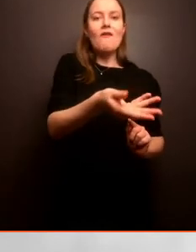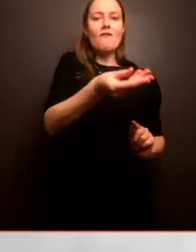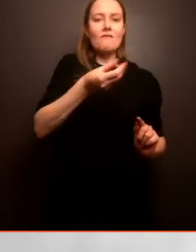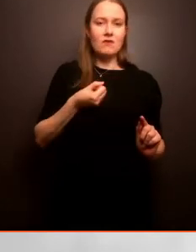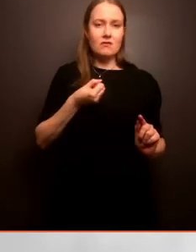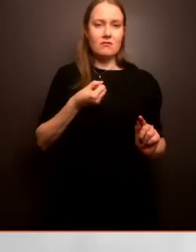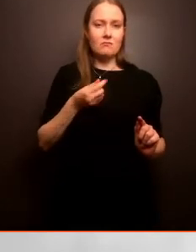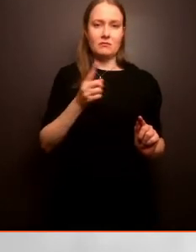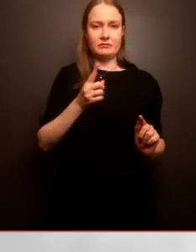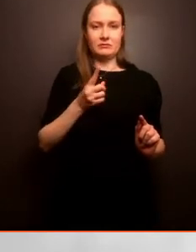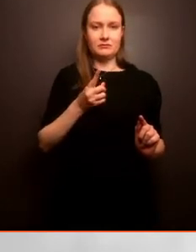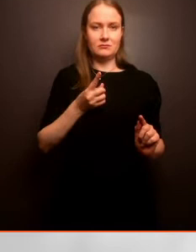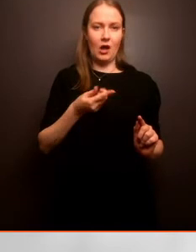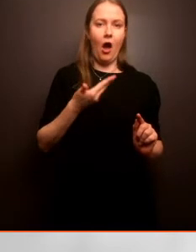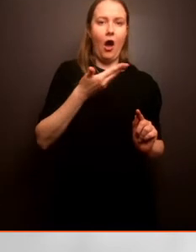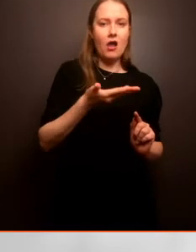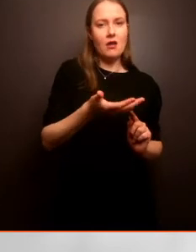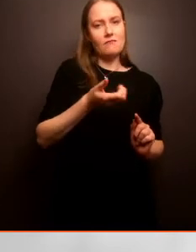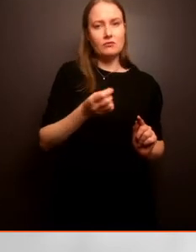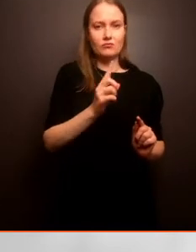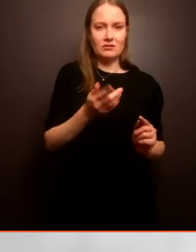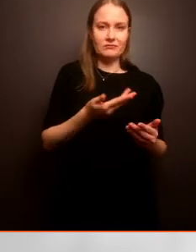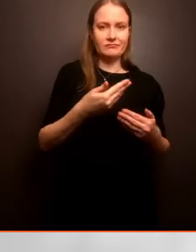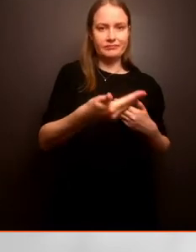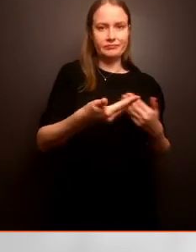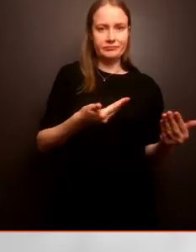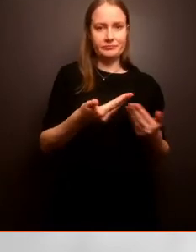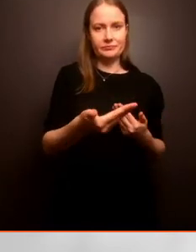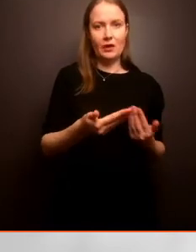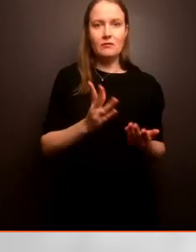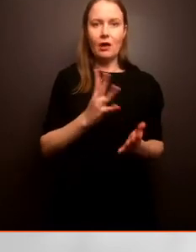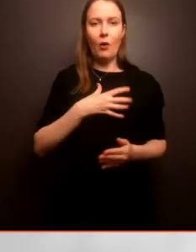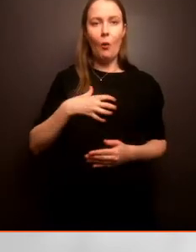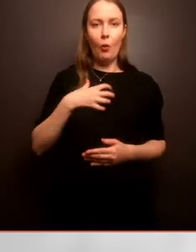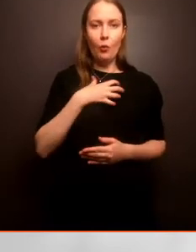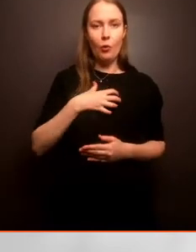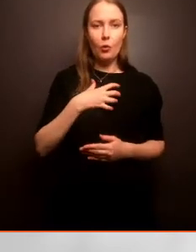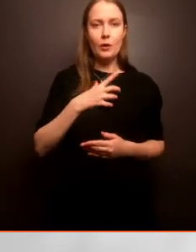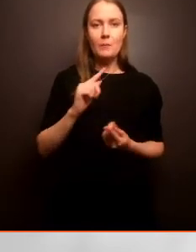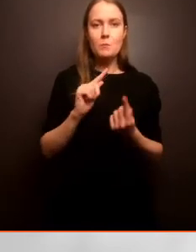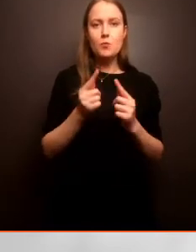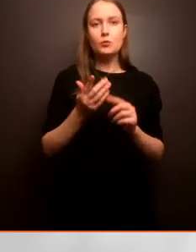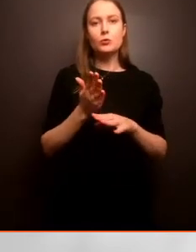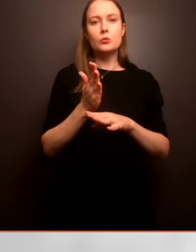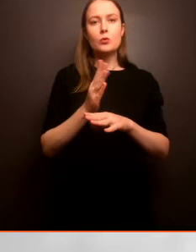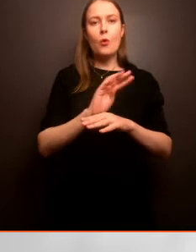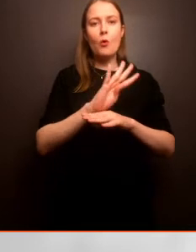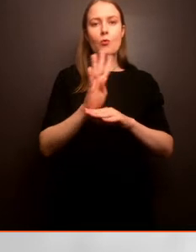väga palju ka nende ootuste võtmes kujundanud ümber just nimelt COVID-i aeg.